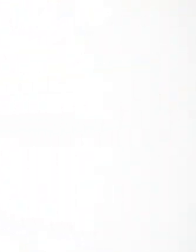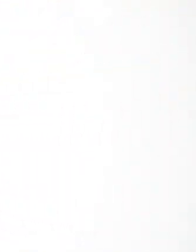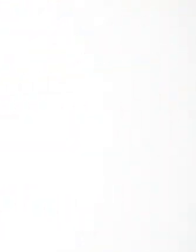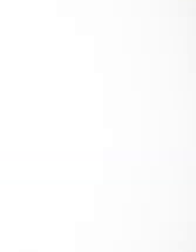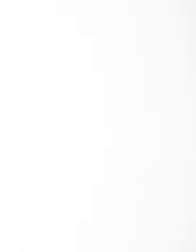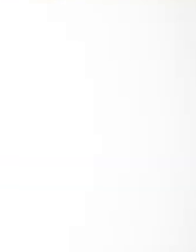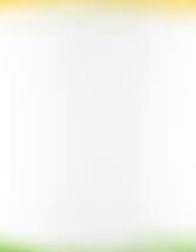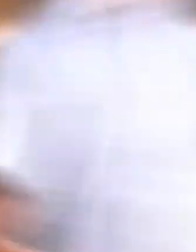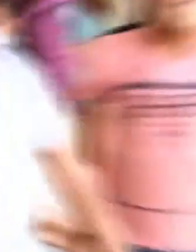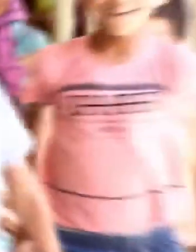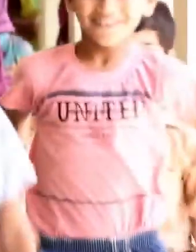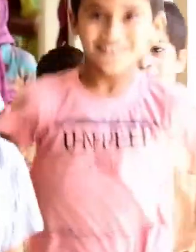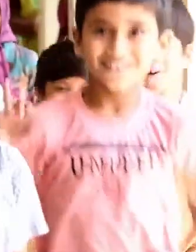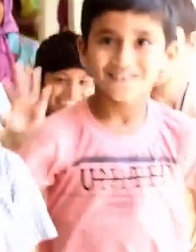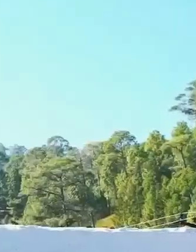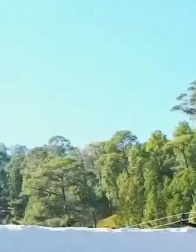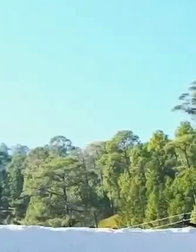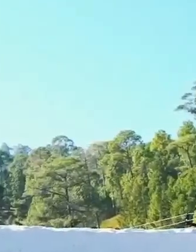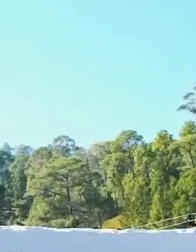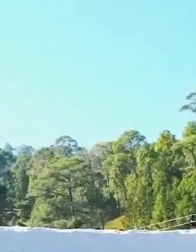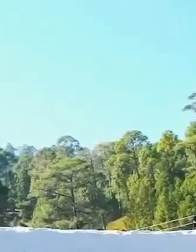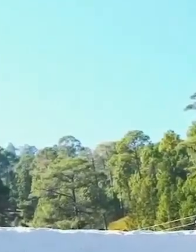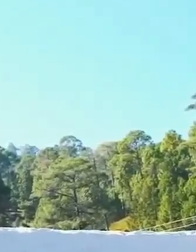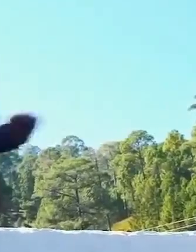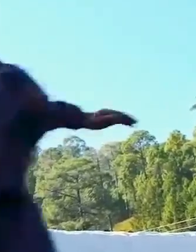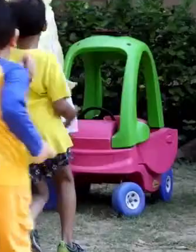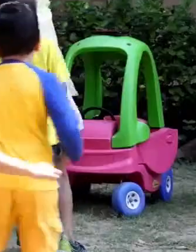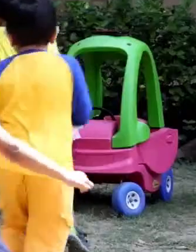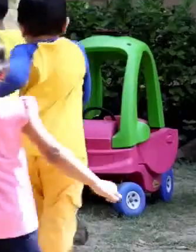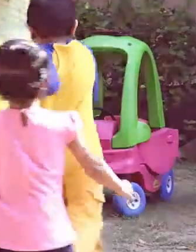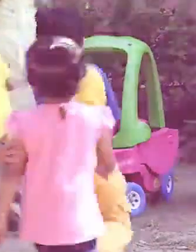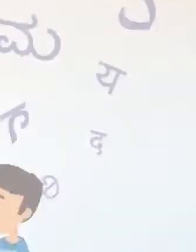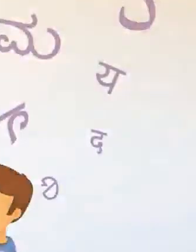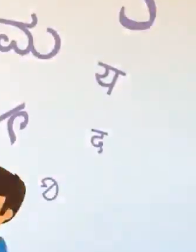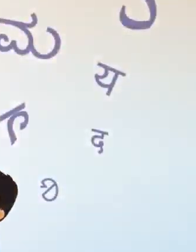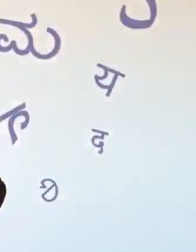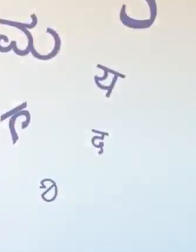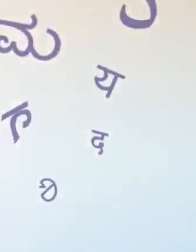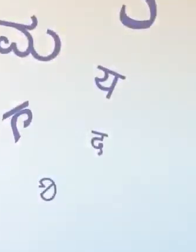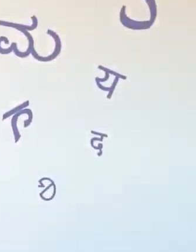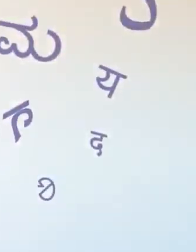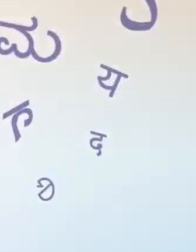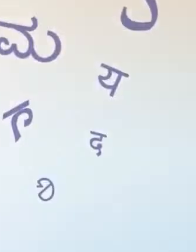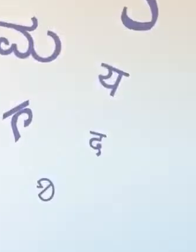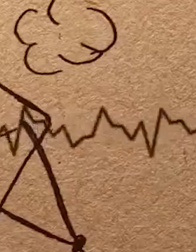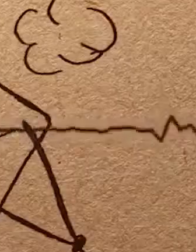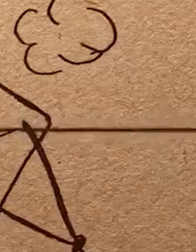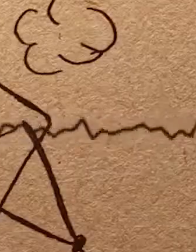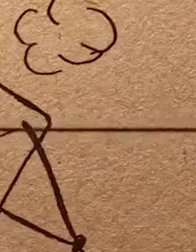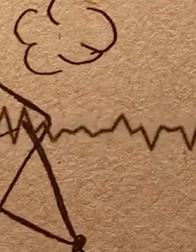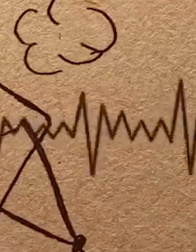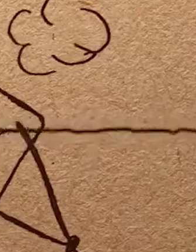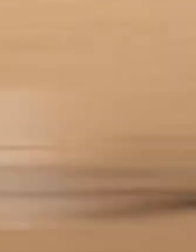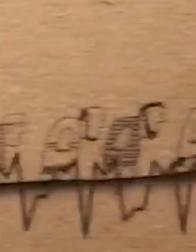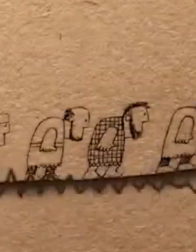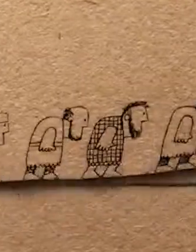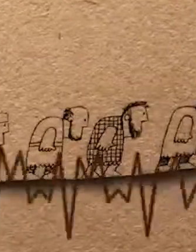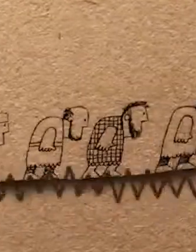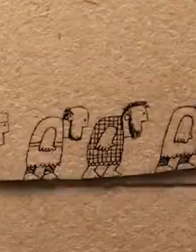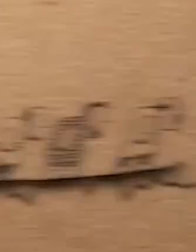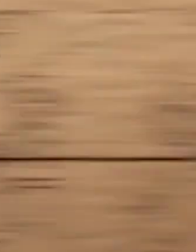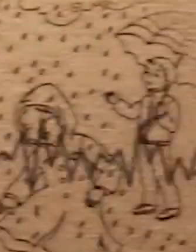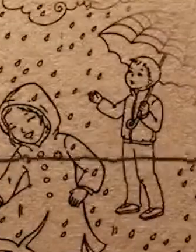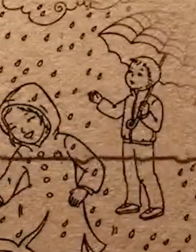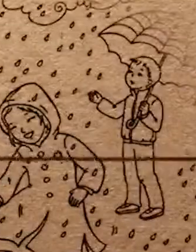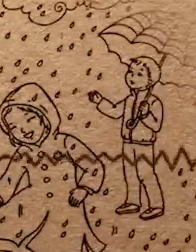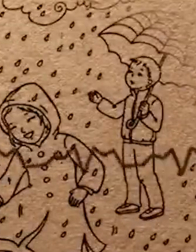भारत सरकार की एक अनूठी और सराहनीय पहल का हिस्सा बने तथा भारतीय भाषाओं और अंग्रेजी में लोकगीत